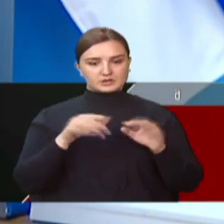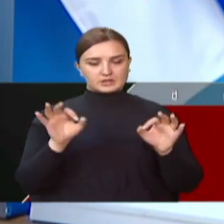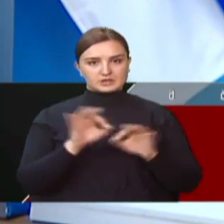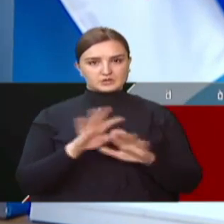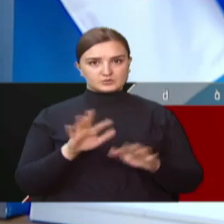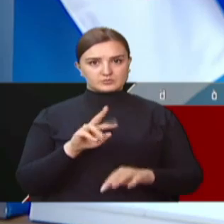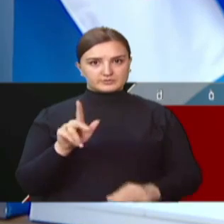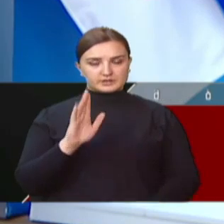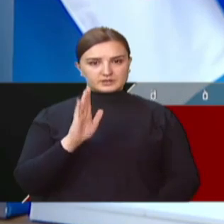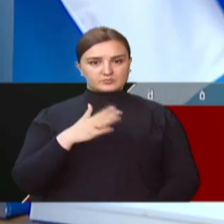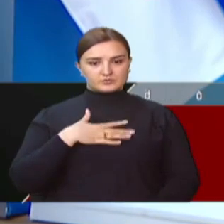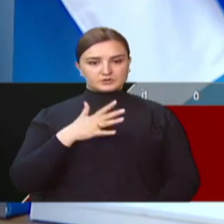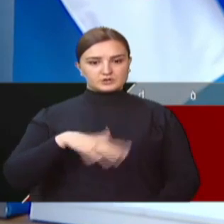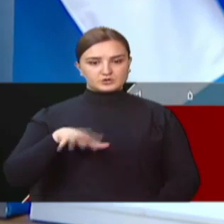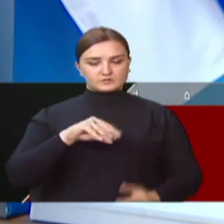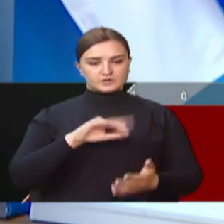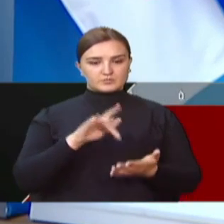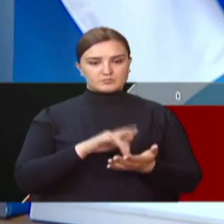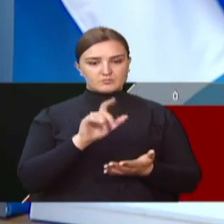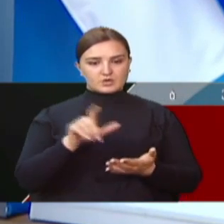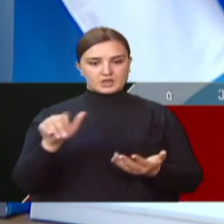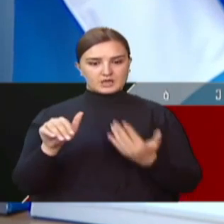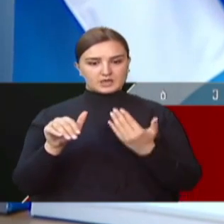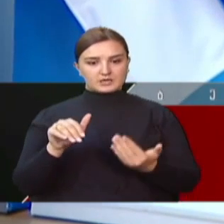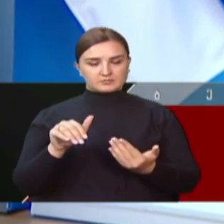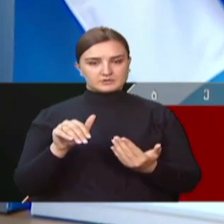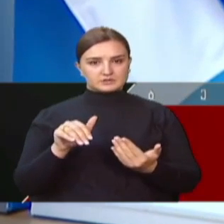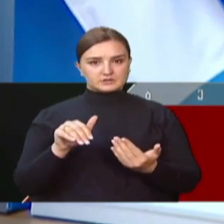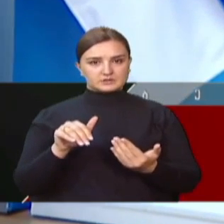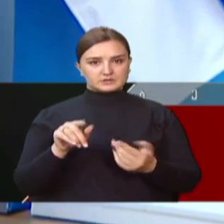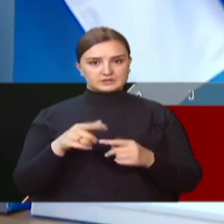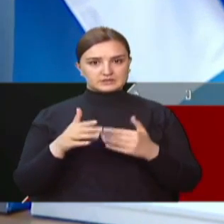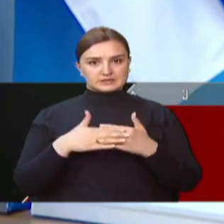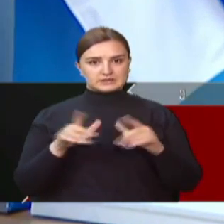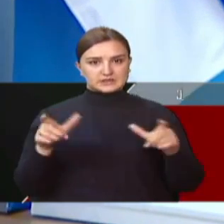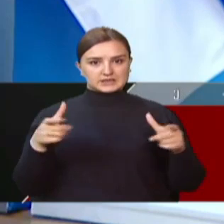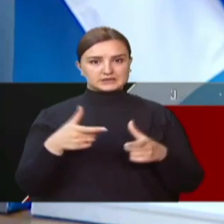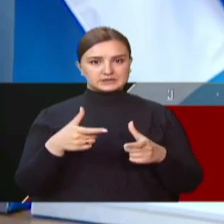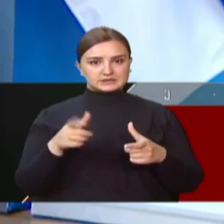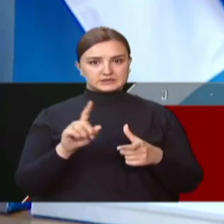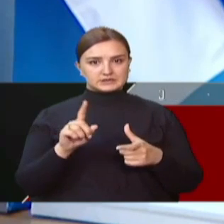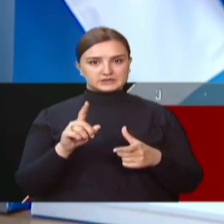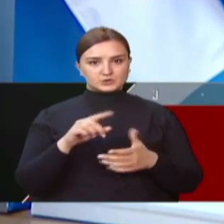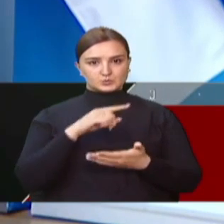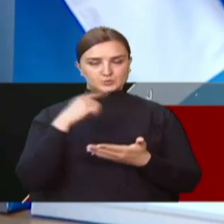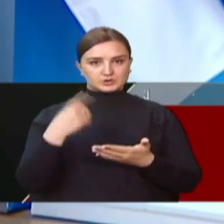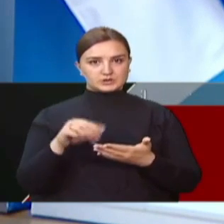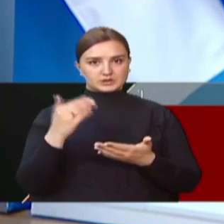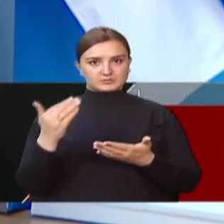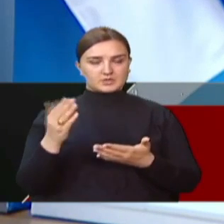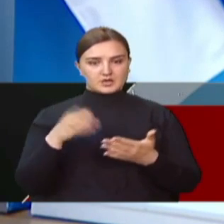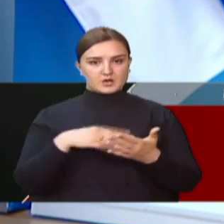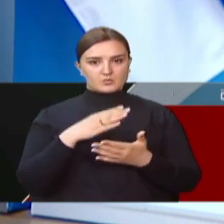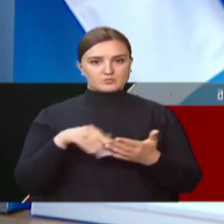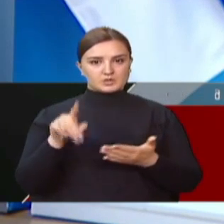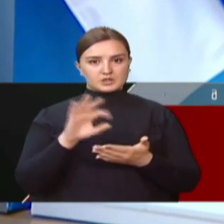იქნებოდა ჩვენი მოქალაქეების და თანამემამულეების დაგვეწესებინა ის სანქციები, რომელიც რუსეთმა გააუქმა.